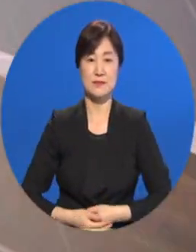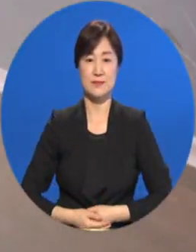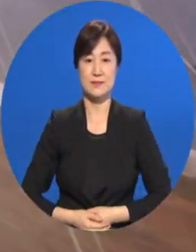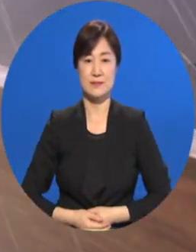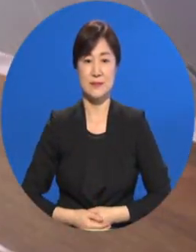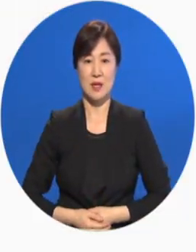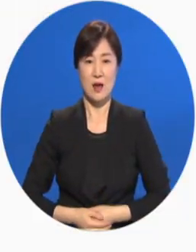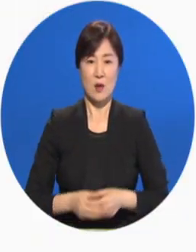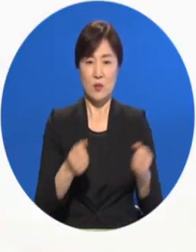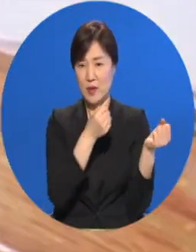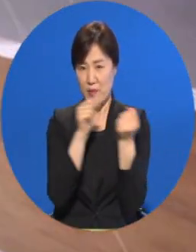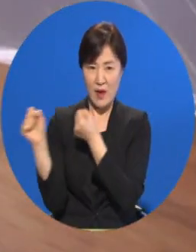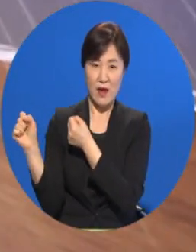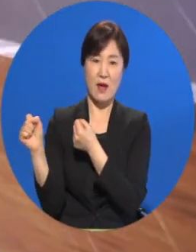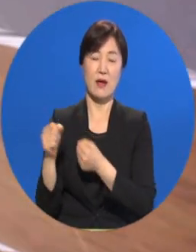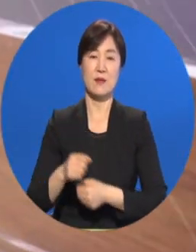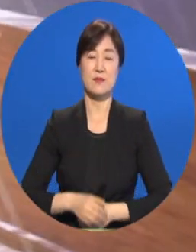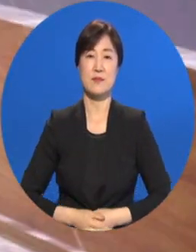곳으로 대피하시오!